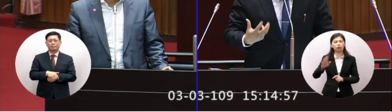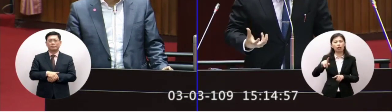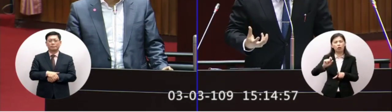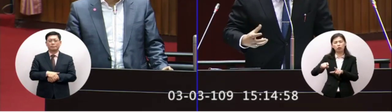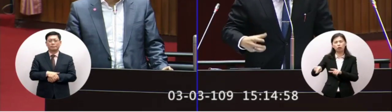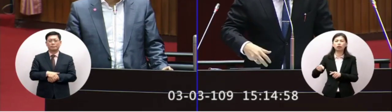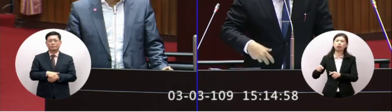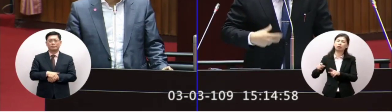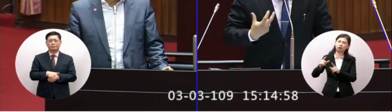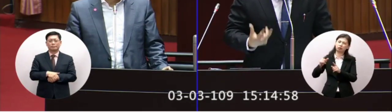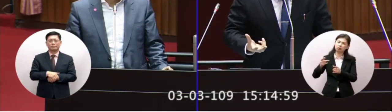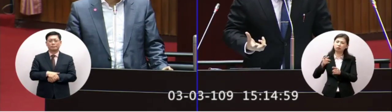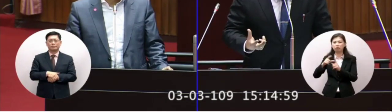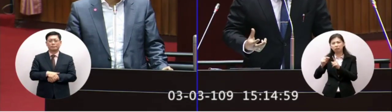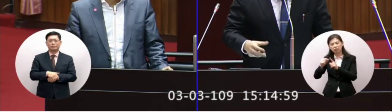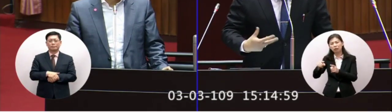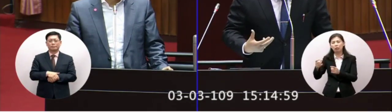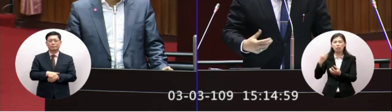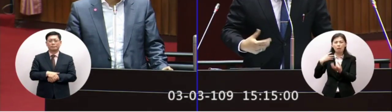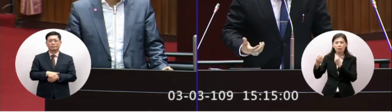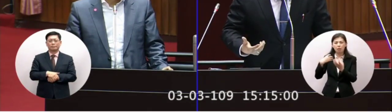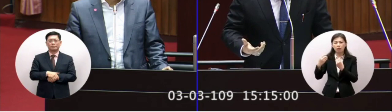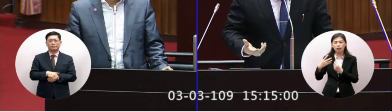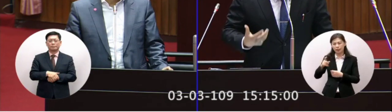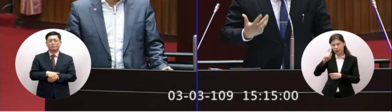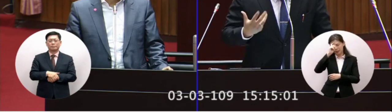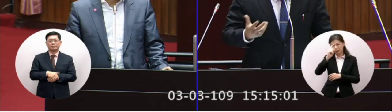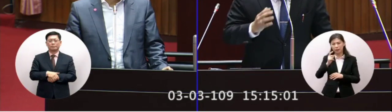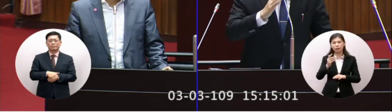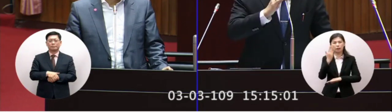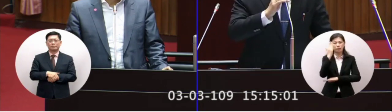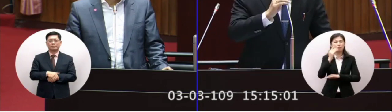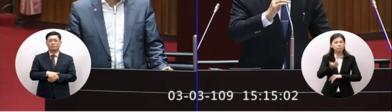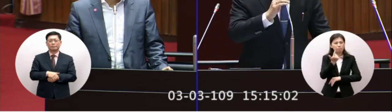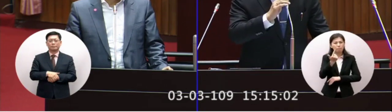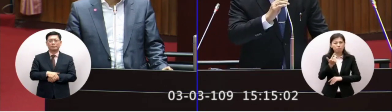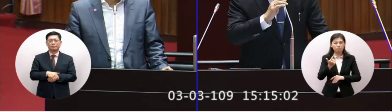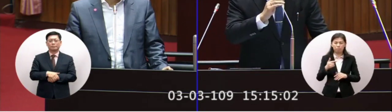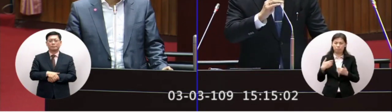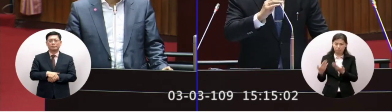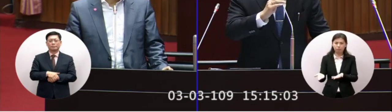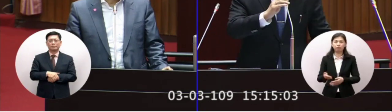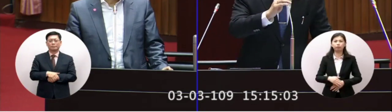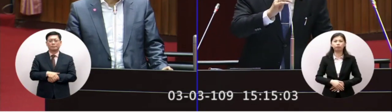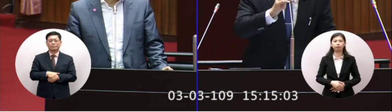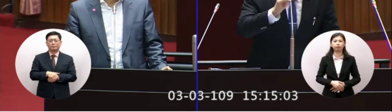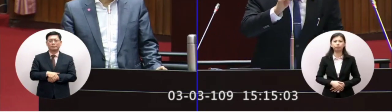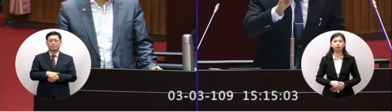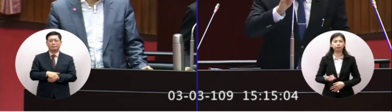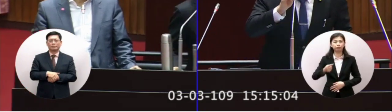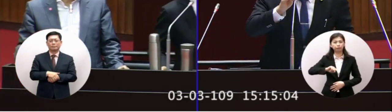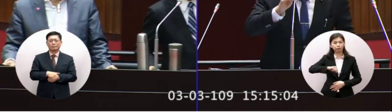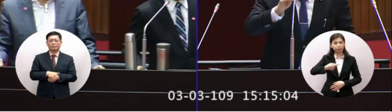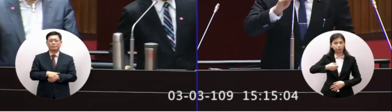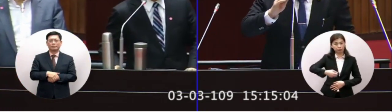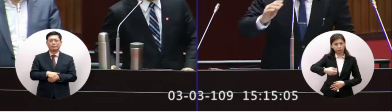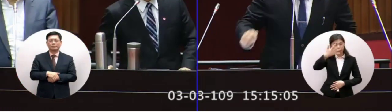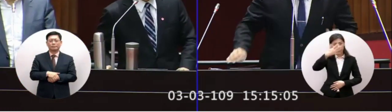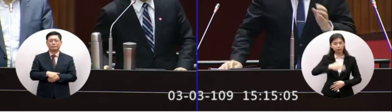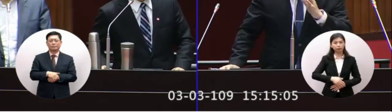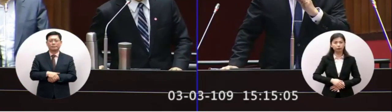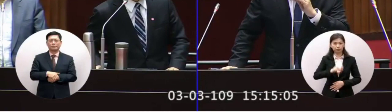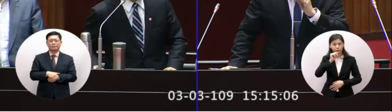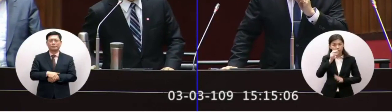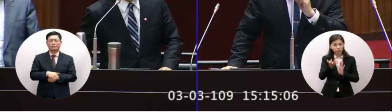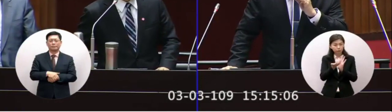情，所以希望说这个东西可以及时具体的来提供。然后我们下一页。好，那针对这次的特